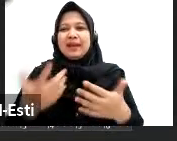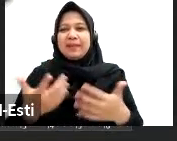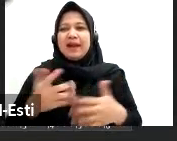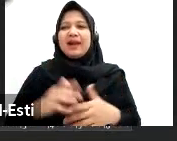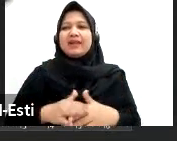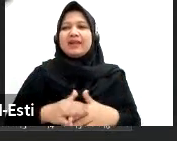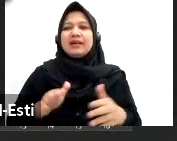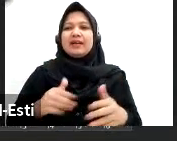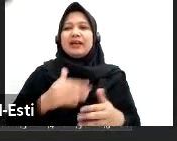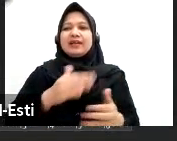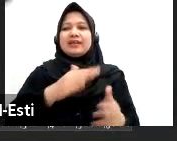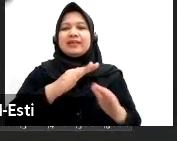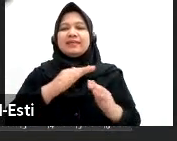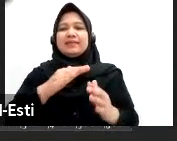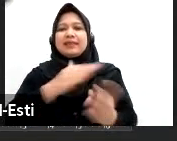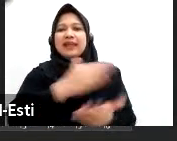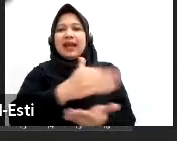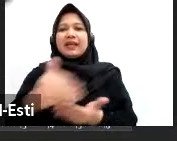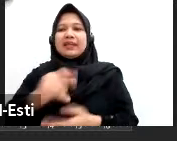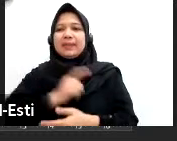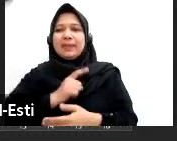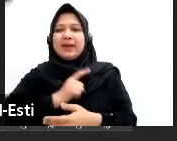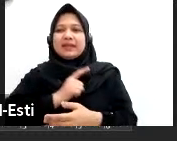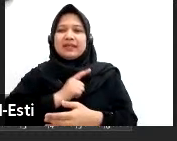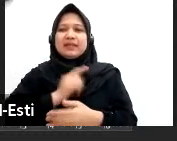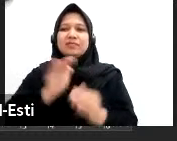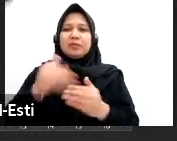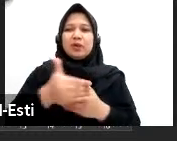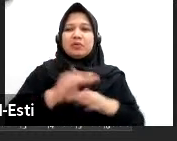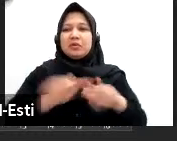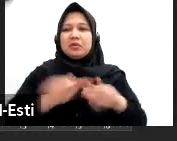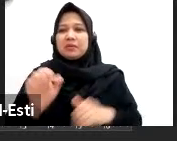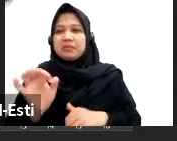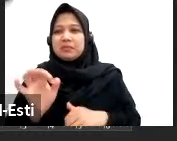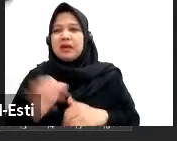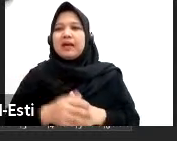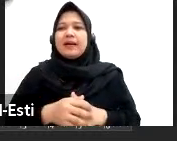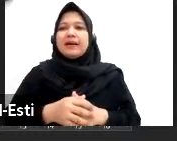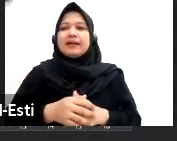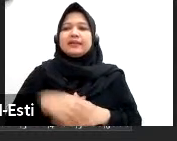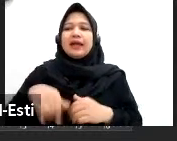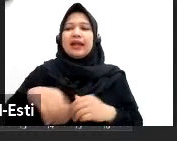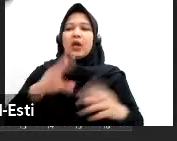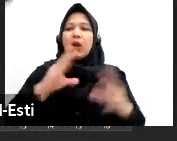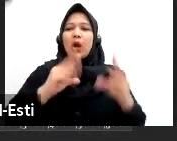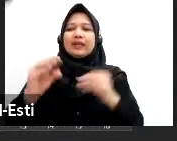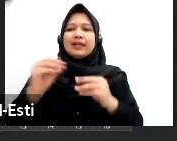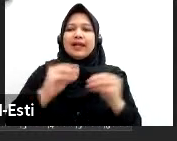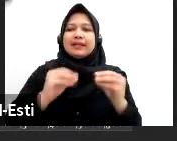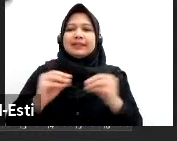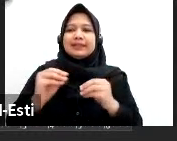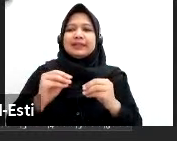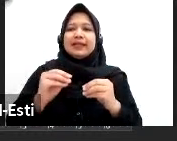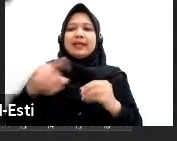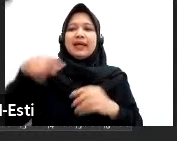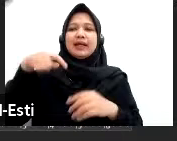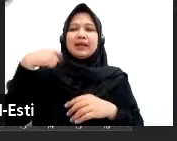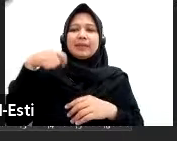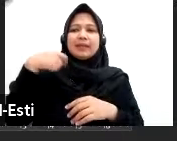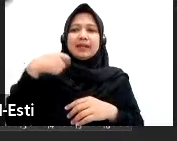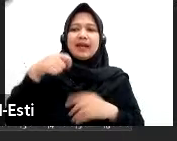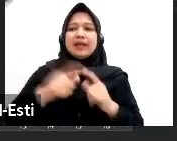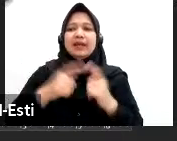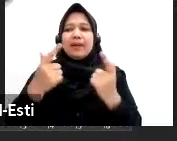baik antar kementerian dan lembaga dan pemerintah daerah ini ini menjadi kesulitan menjadi tantangan yang terbesar kita karena